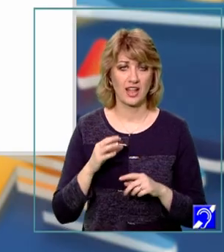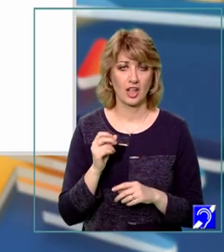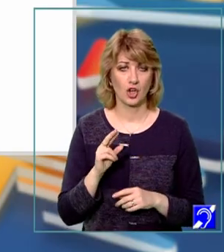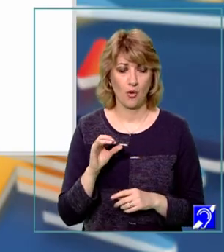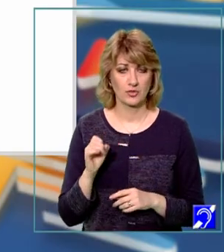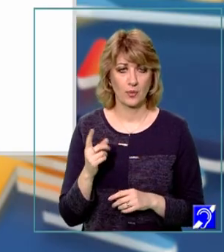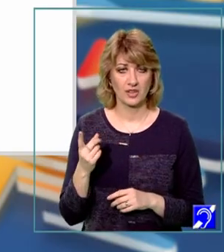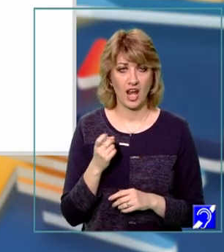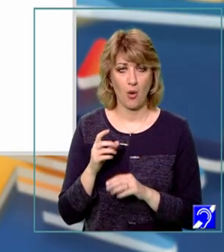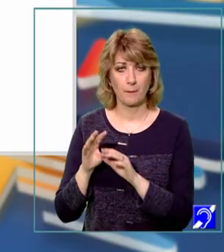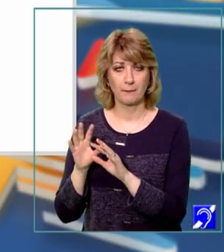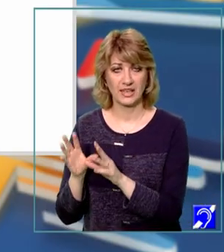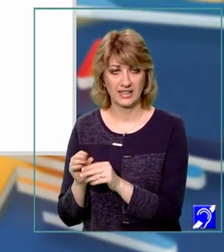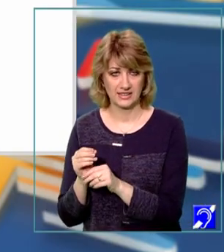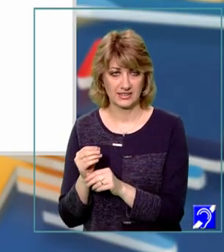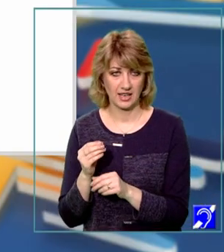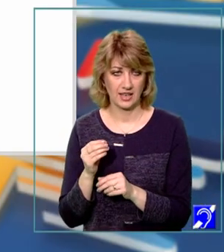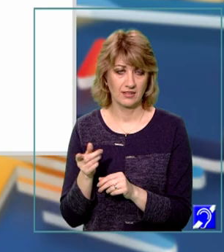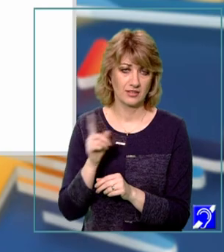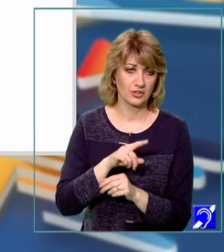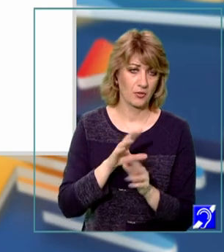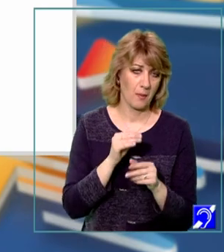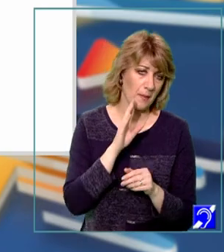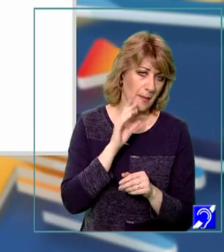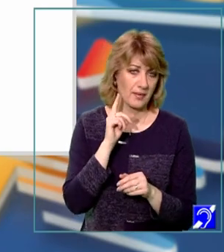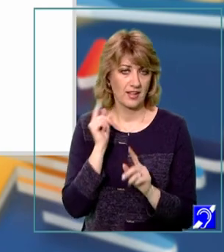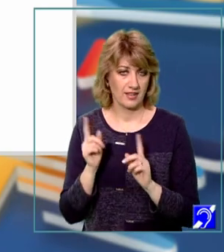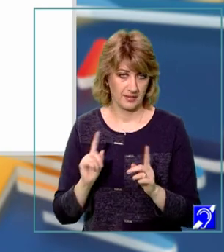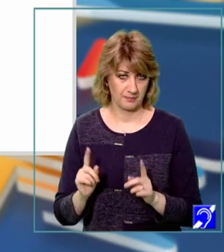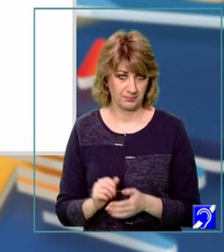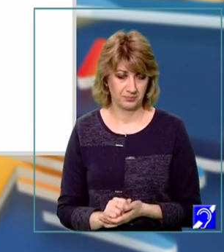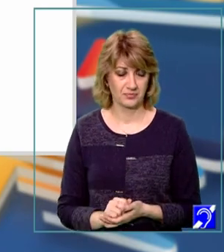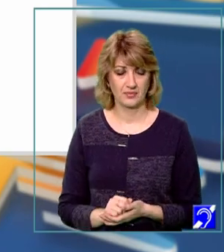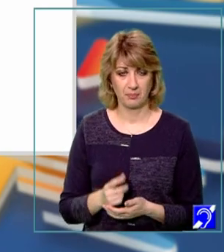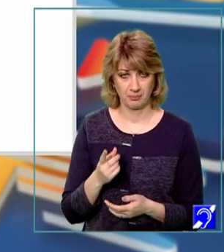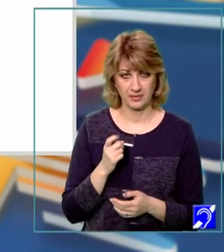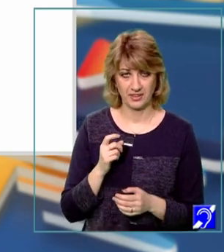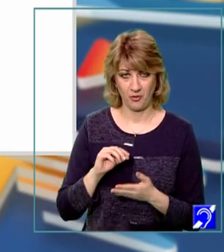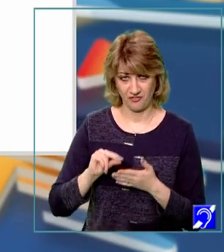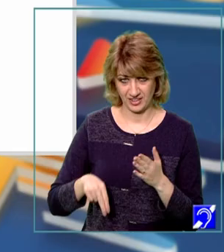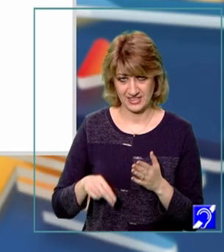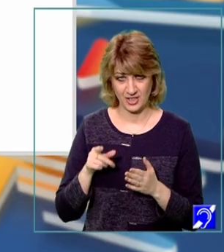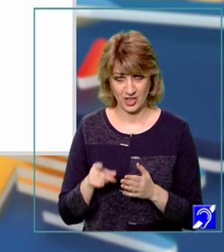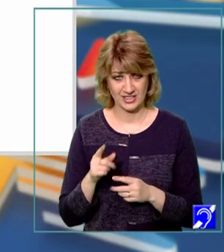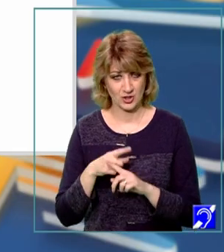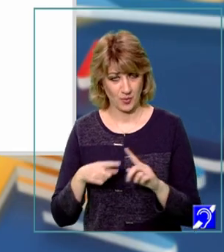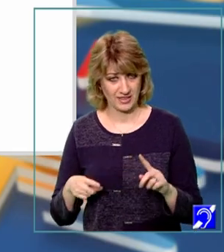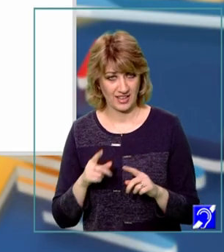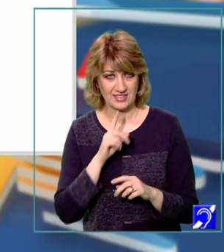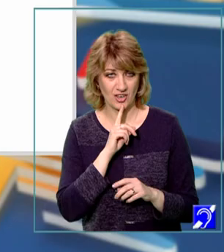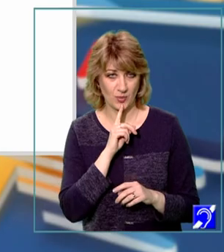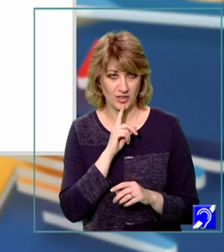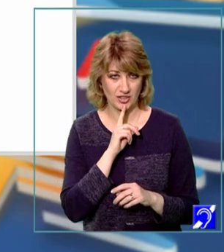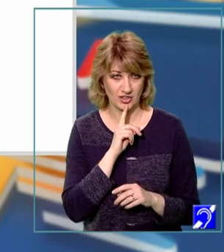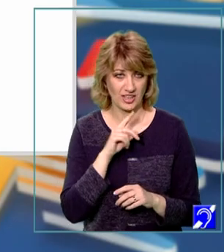un părinte și jumătate de cromozomi de la celălalt părinte. Și atunci, prin convenție, această jumătate a fost numită